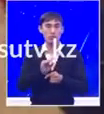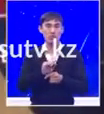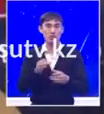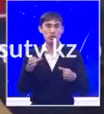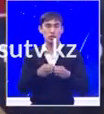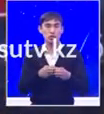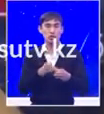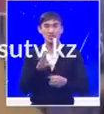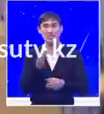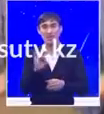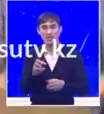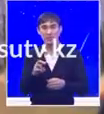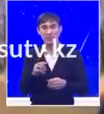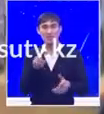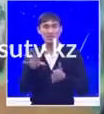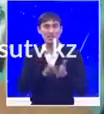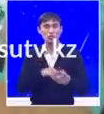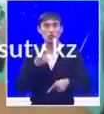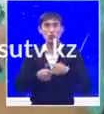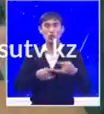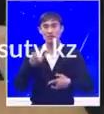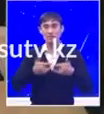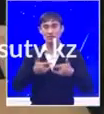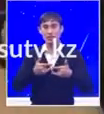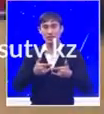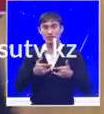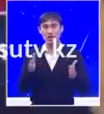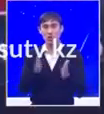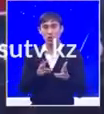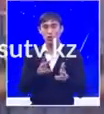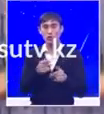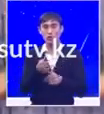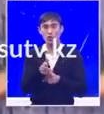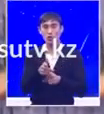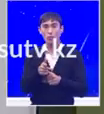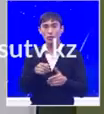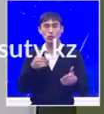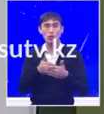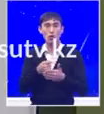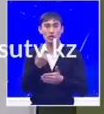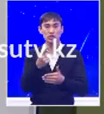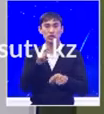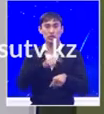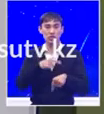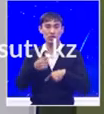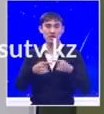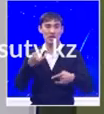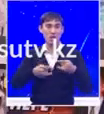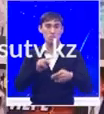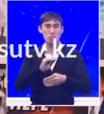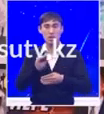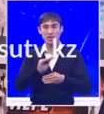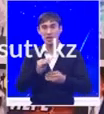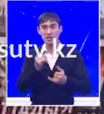сайта молниеносно сразу после выхода в эфир от коротких видеороликов до часовых телепередач каждый день и в любое